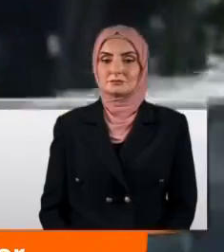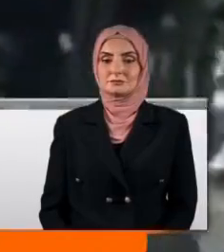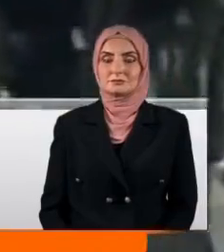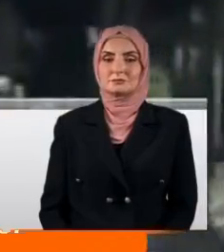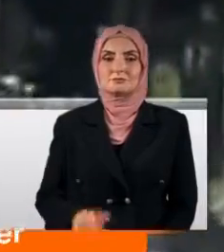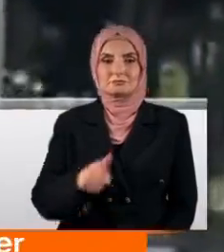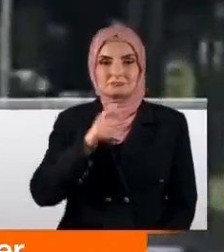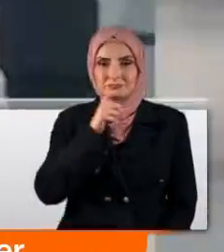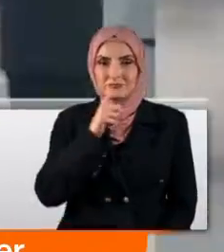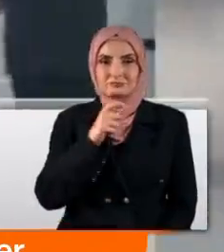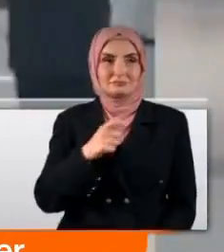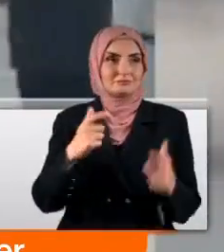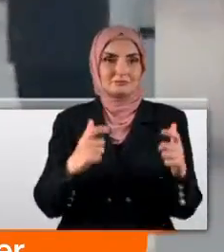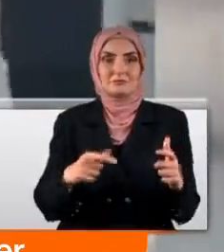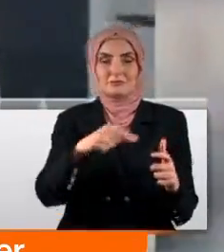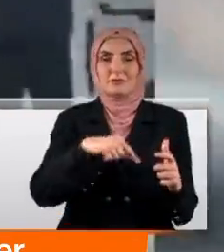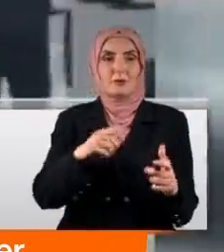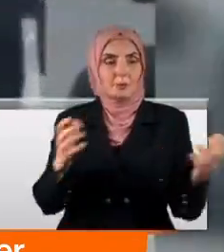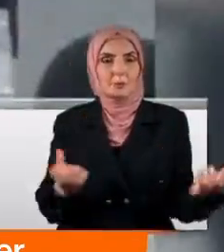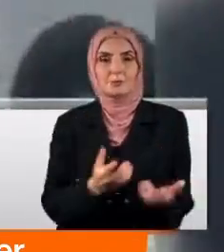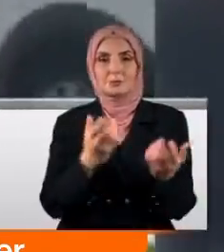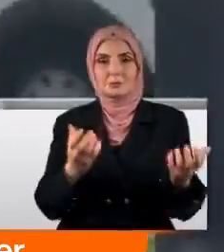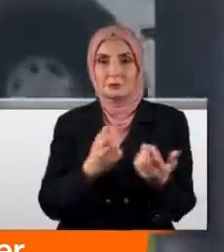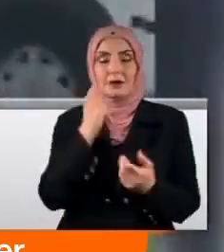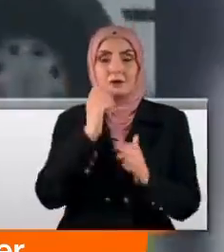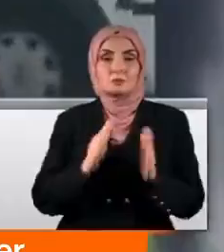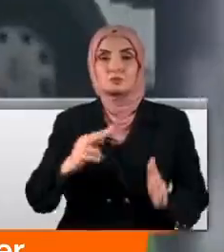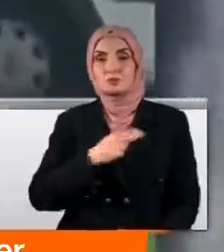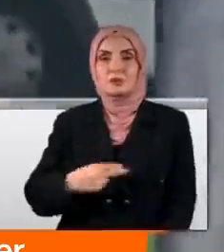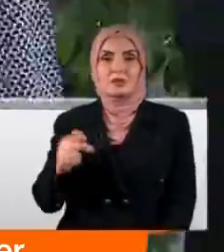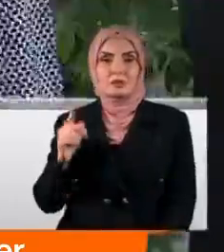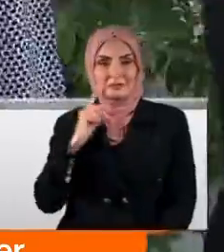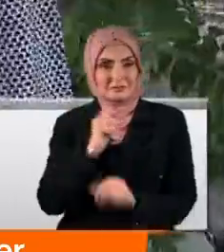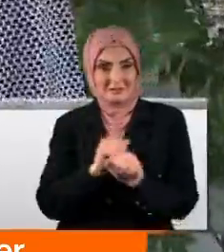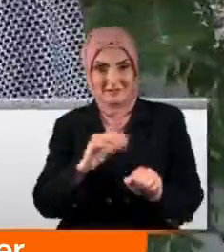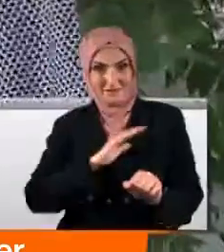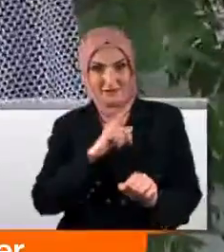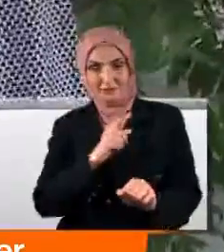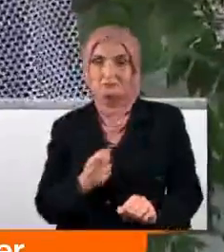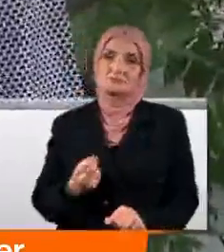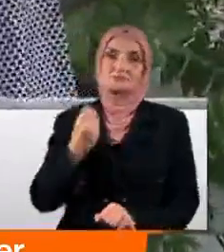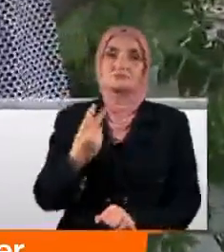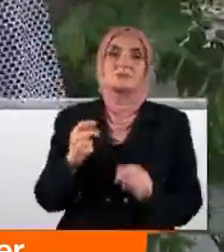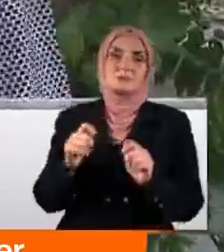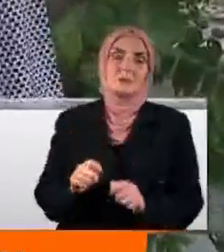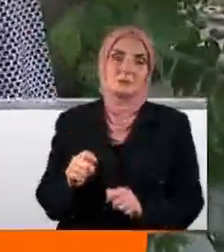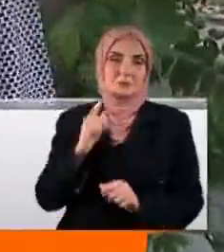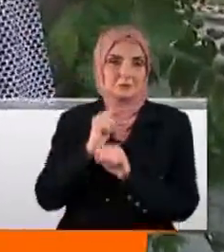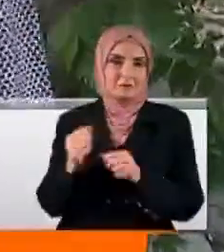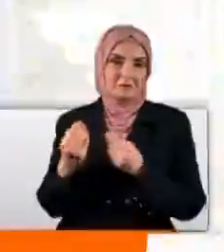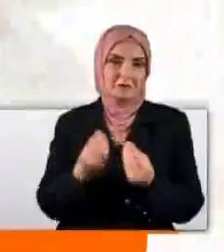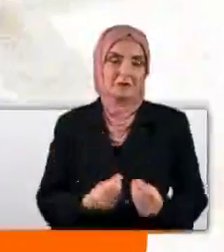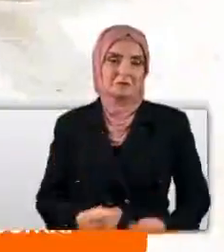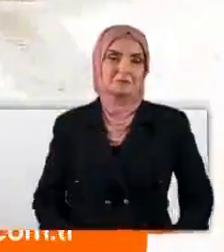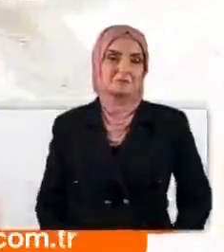Ekmek teknesi alev alev yandı. Ankara Büyükşehir Belediyesi de o yangına körükle gitti. Koskoca başkentin belediyesi kanun çiğniyor